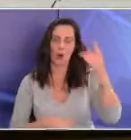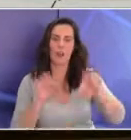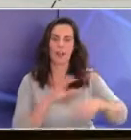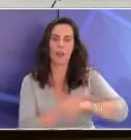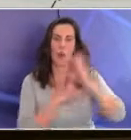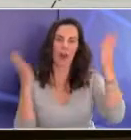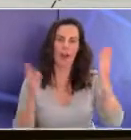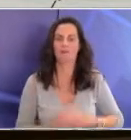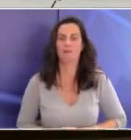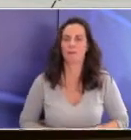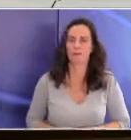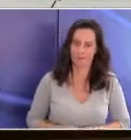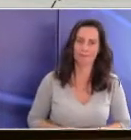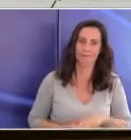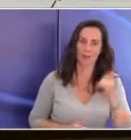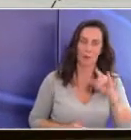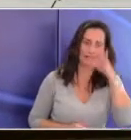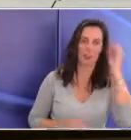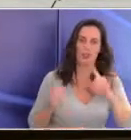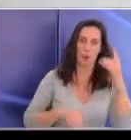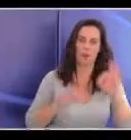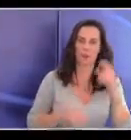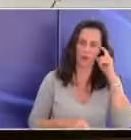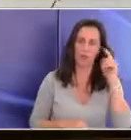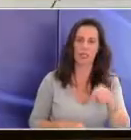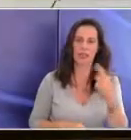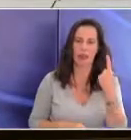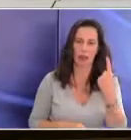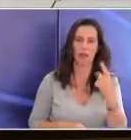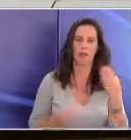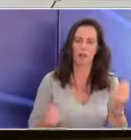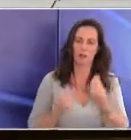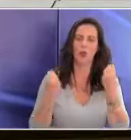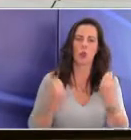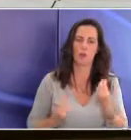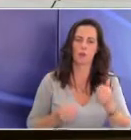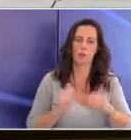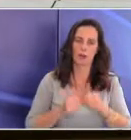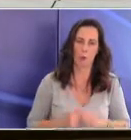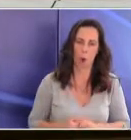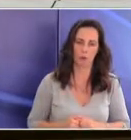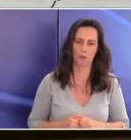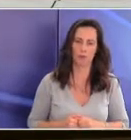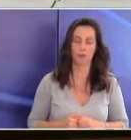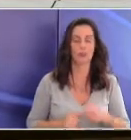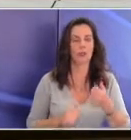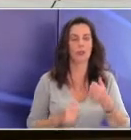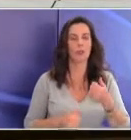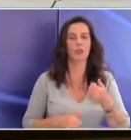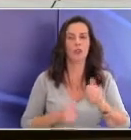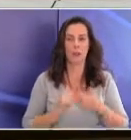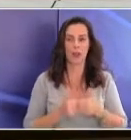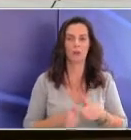בנבחרת. נכון, מזל שזה לא קורה בנבחרת. אני חושבת שזה אחד, באמת אחד היתרונות הגדולים של הספורט. שבספורט